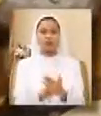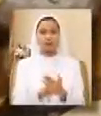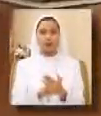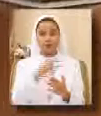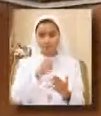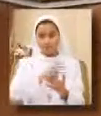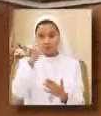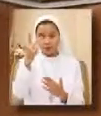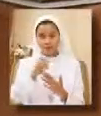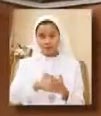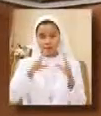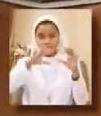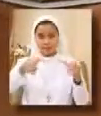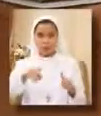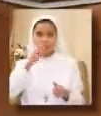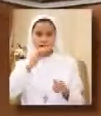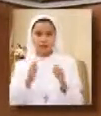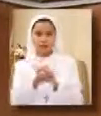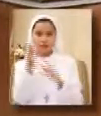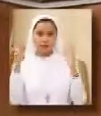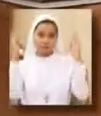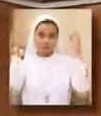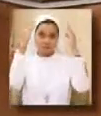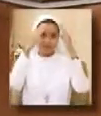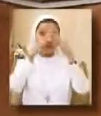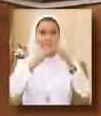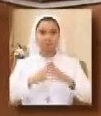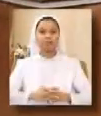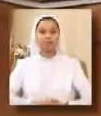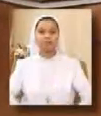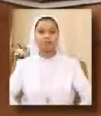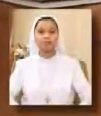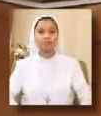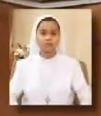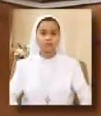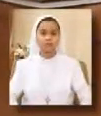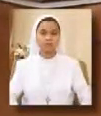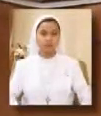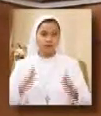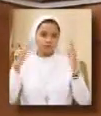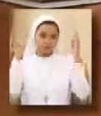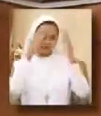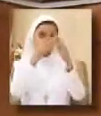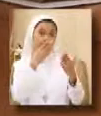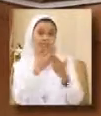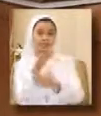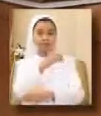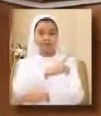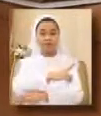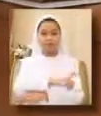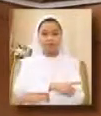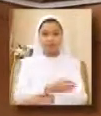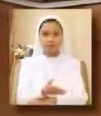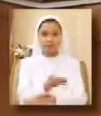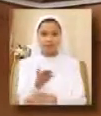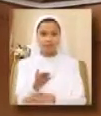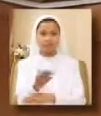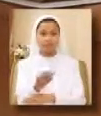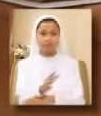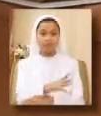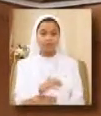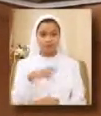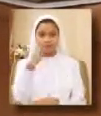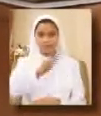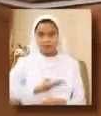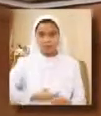Bishop? Bishop, marahin na aldaw sa imo and we welcome once again ang satuyang bisita at siyang papabisto yes, ko sure,